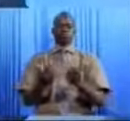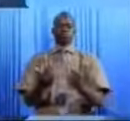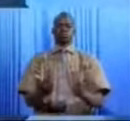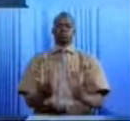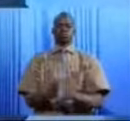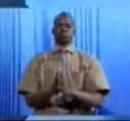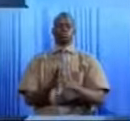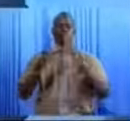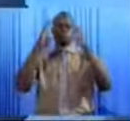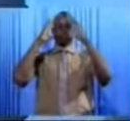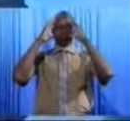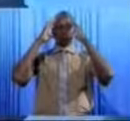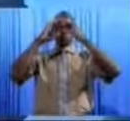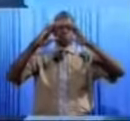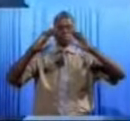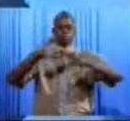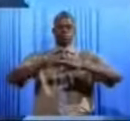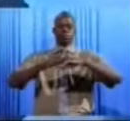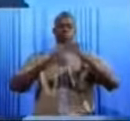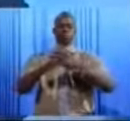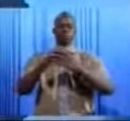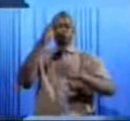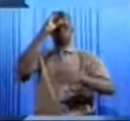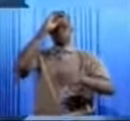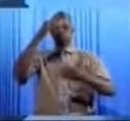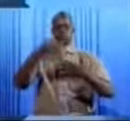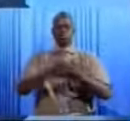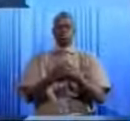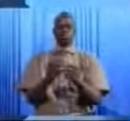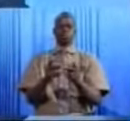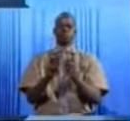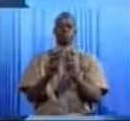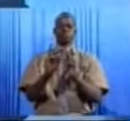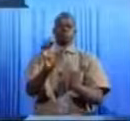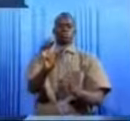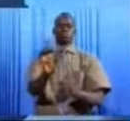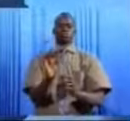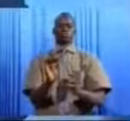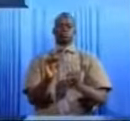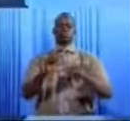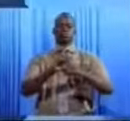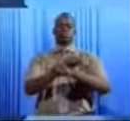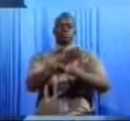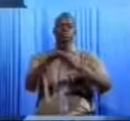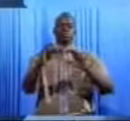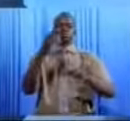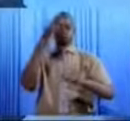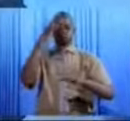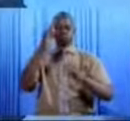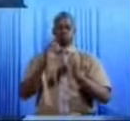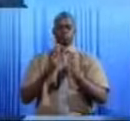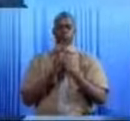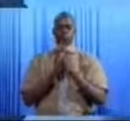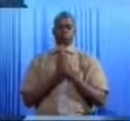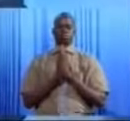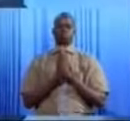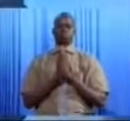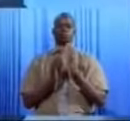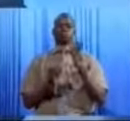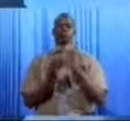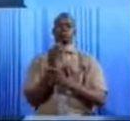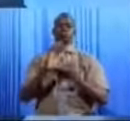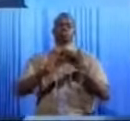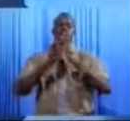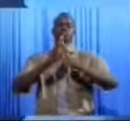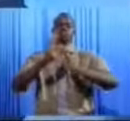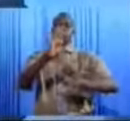ce qui est réalisé par un fils de la localité leur permet de se retrouver dans un espace plus adapté pour par affirmer leur foi et promouvoir la